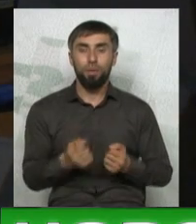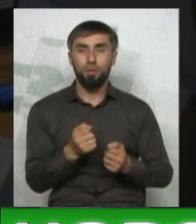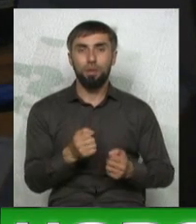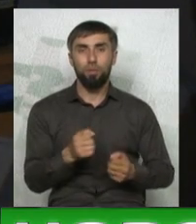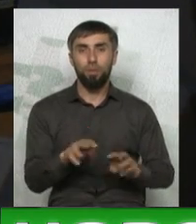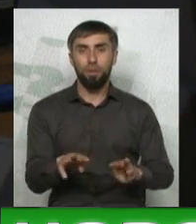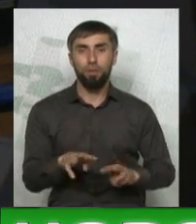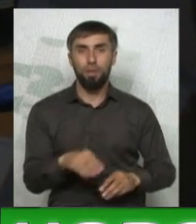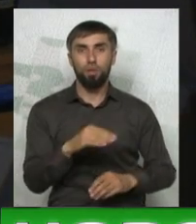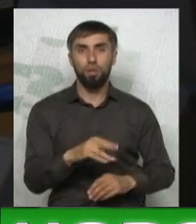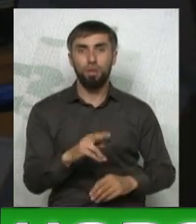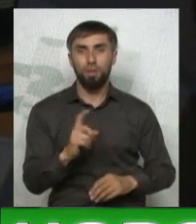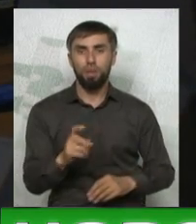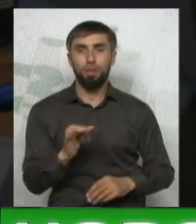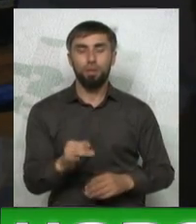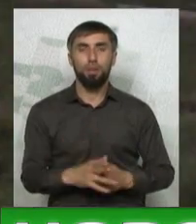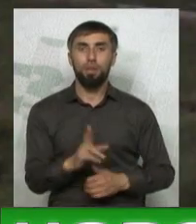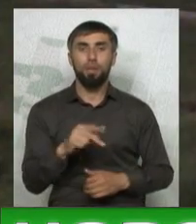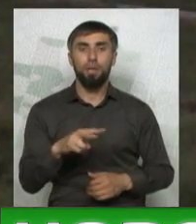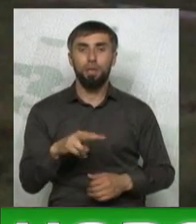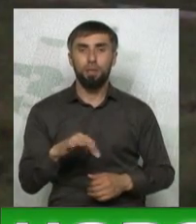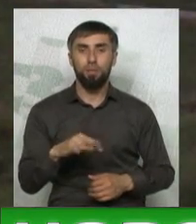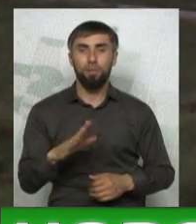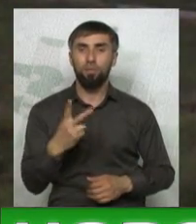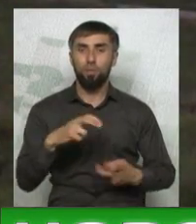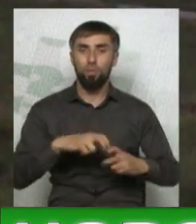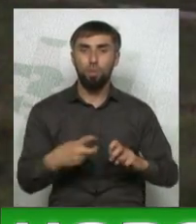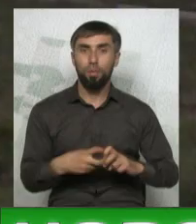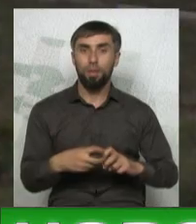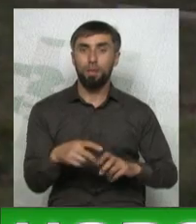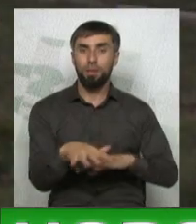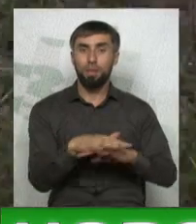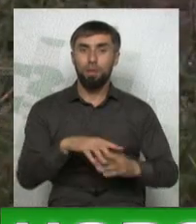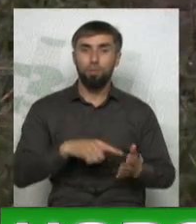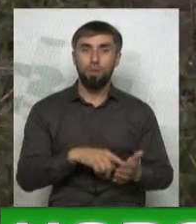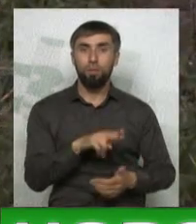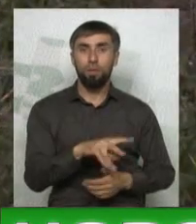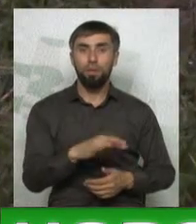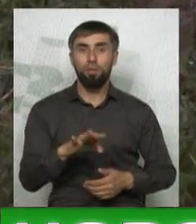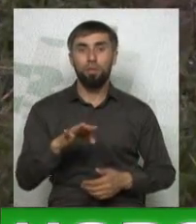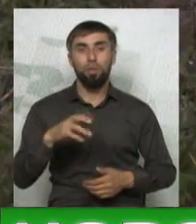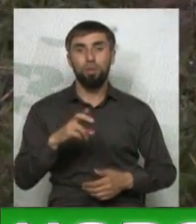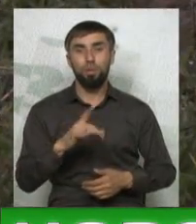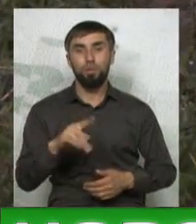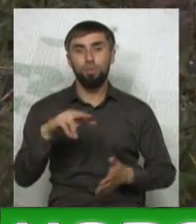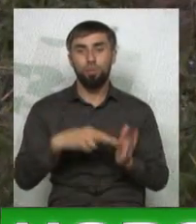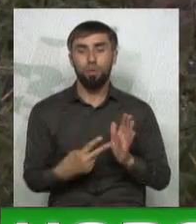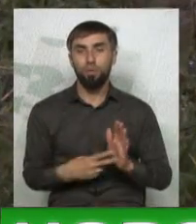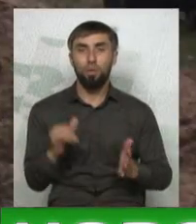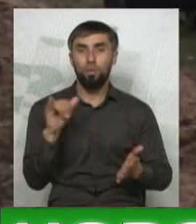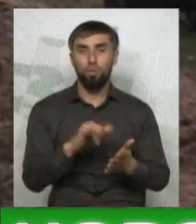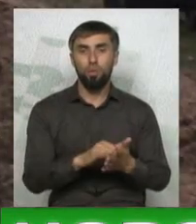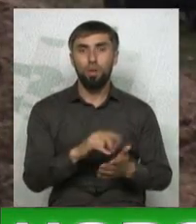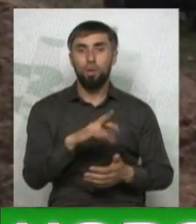ЖКХ и Махмуда Аликалиматова. В 2 проблемных населенных пунктах Плиево и Барсуки принято решение установить